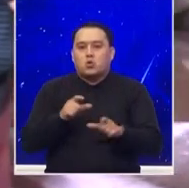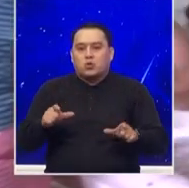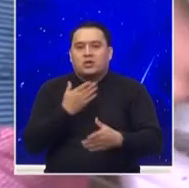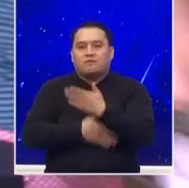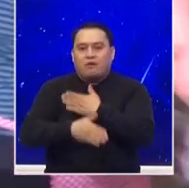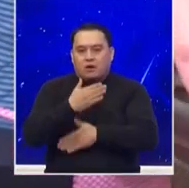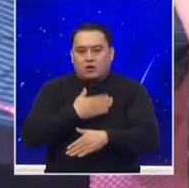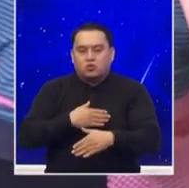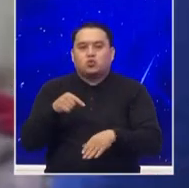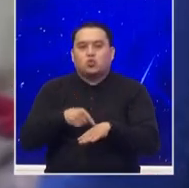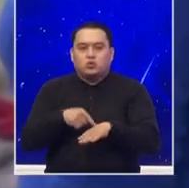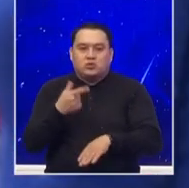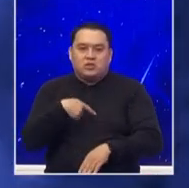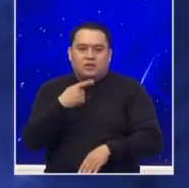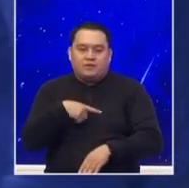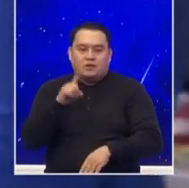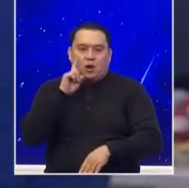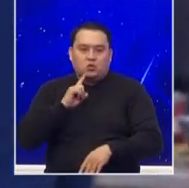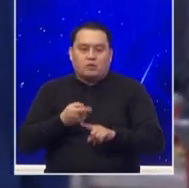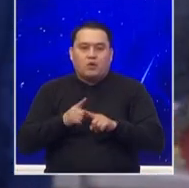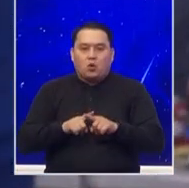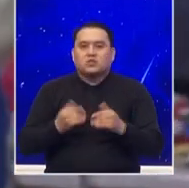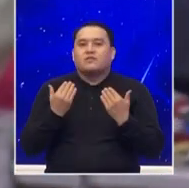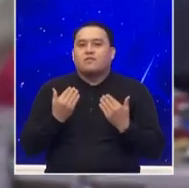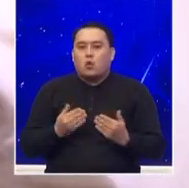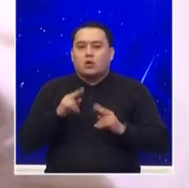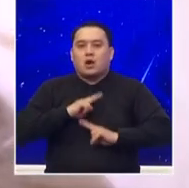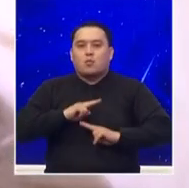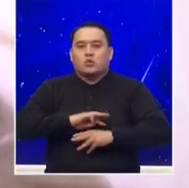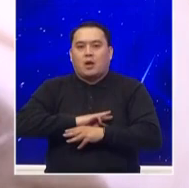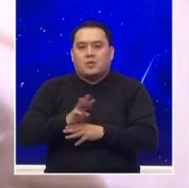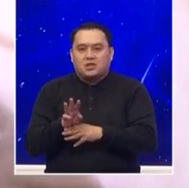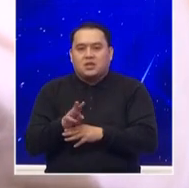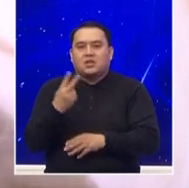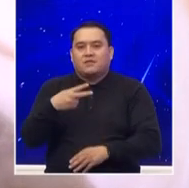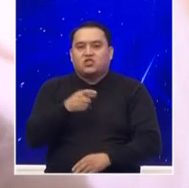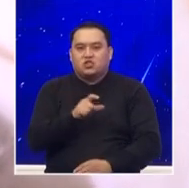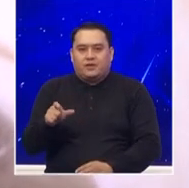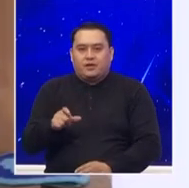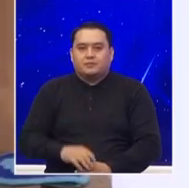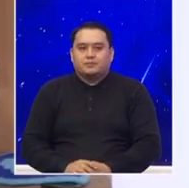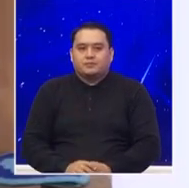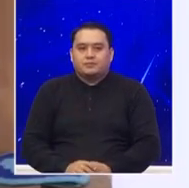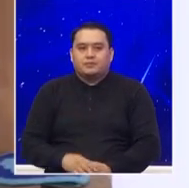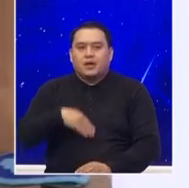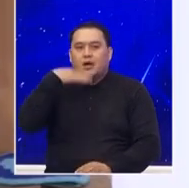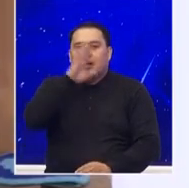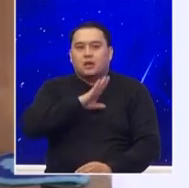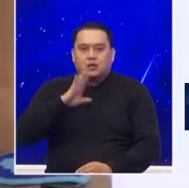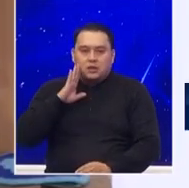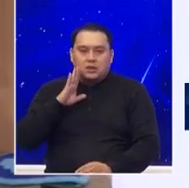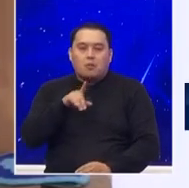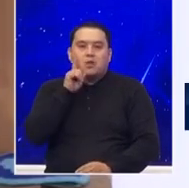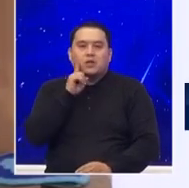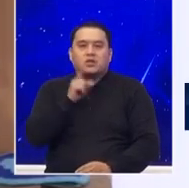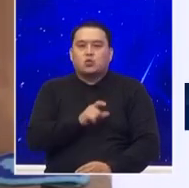ограниченными возможностями чувствуют себя независимыми. В настоящее время здесь трудоустроено более 20 человек. Родители